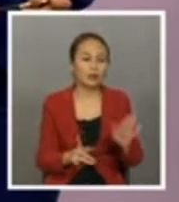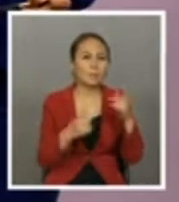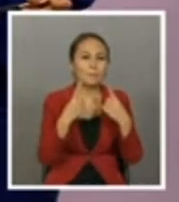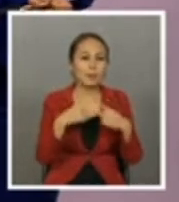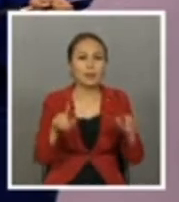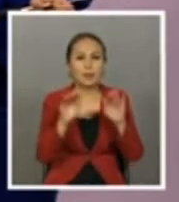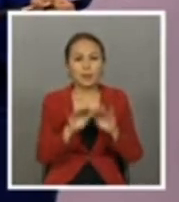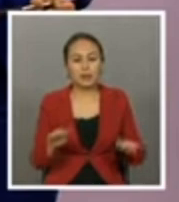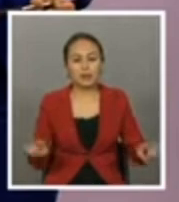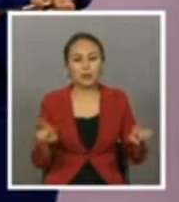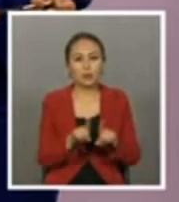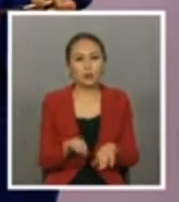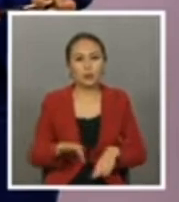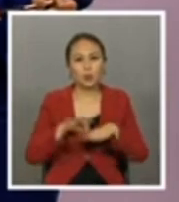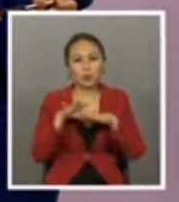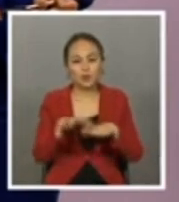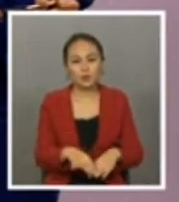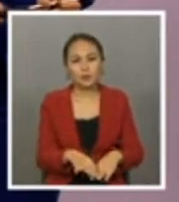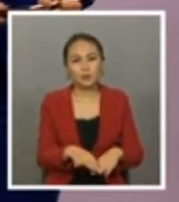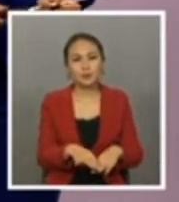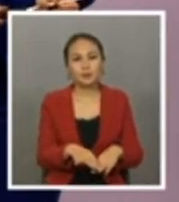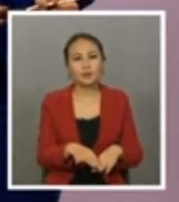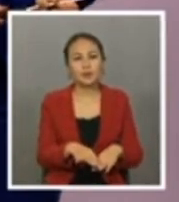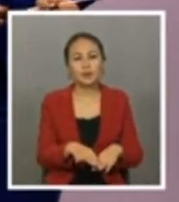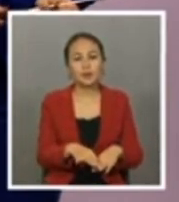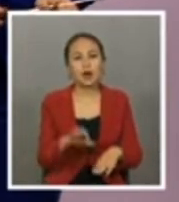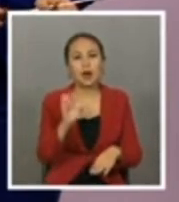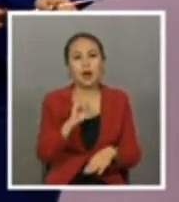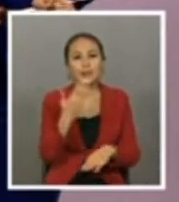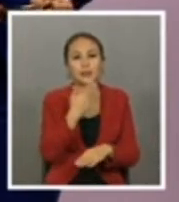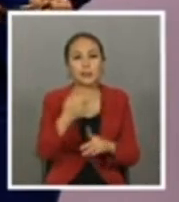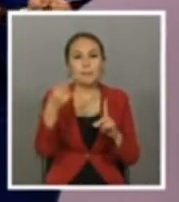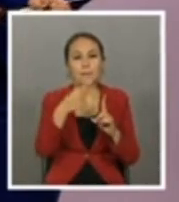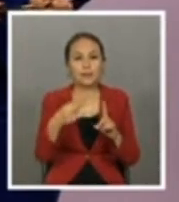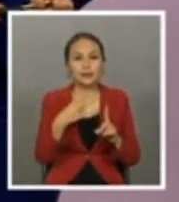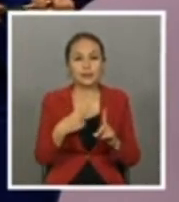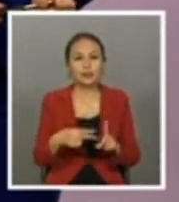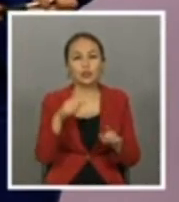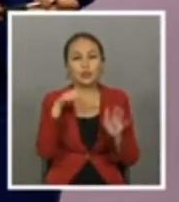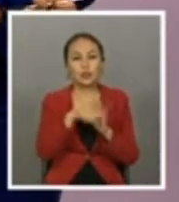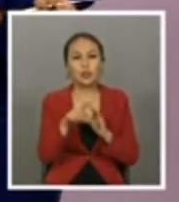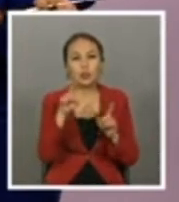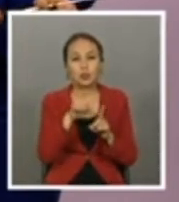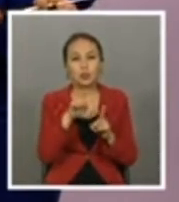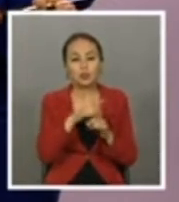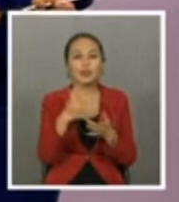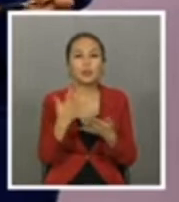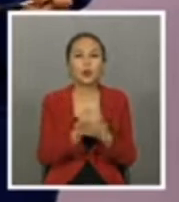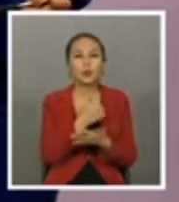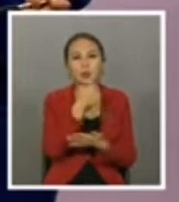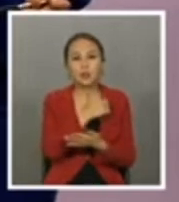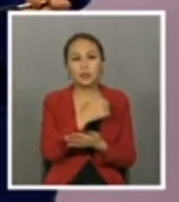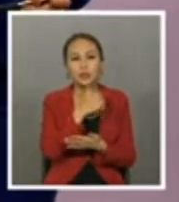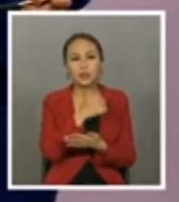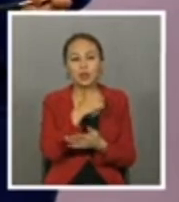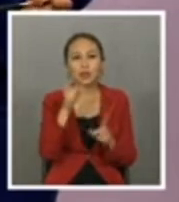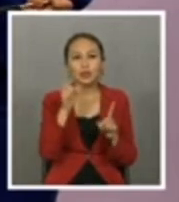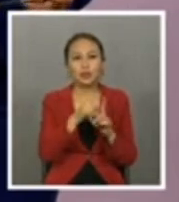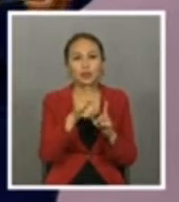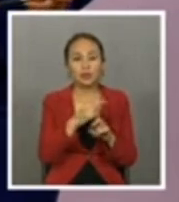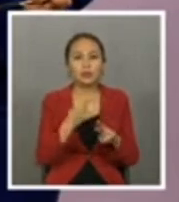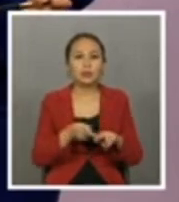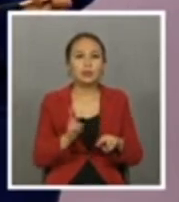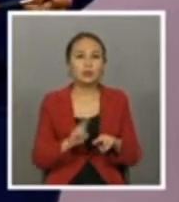да қолданады. Ал енді мәтіннен балалар, түбірлес сөздерді табыңдаршы. Түбірлес сөздер